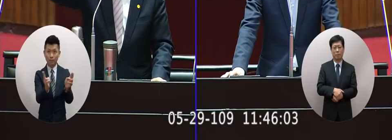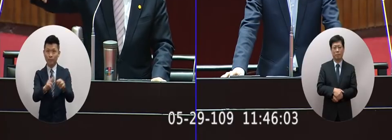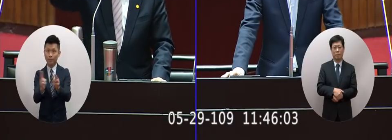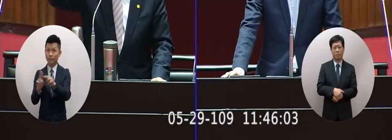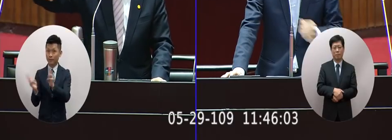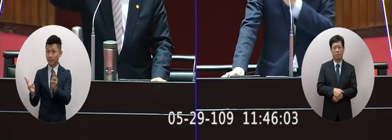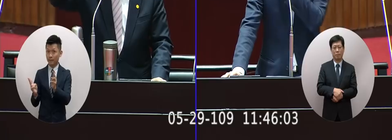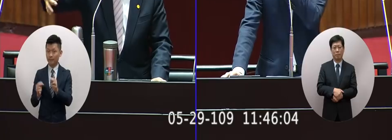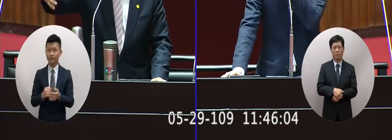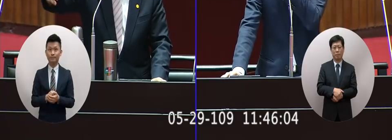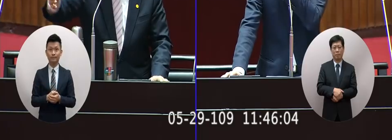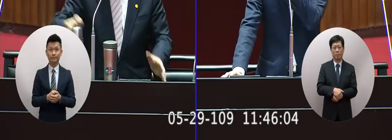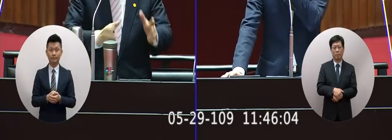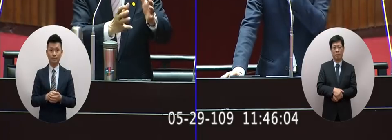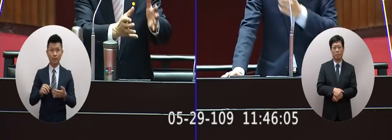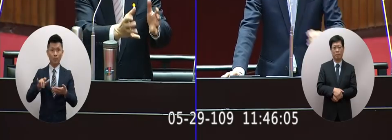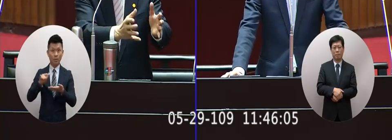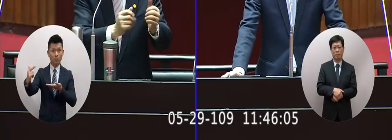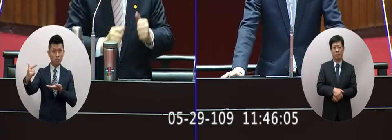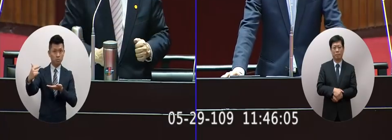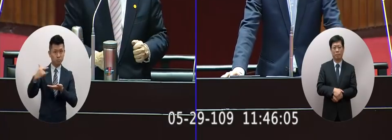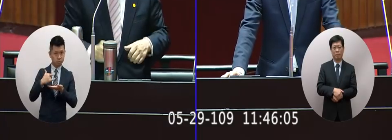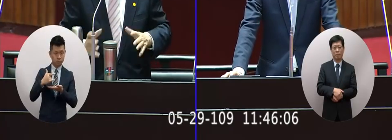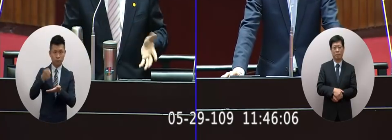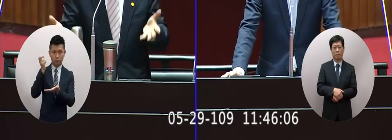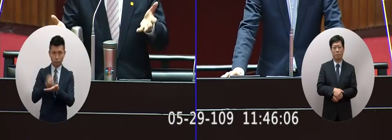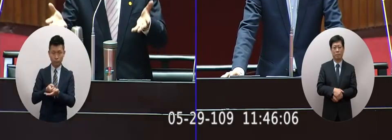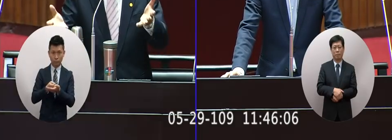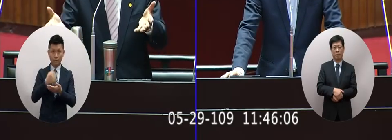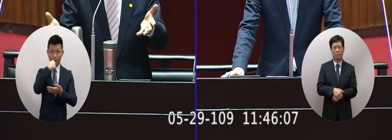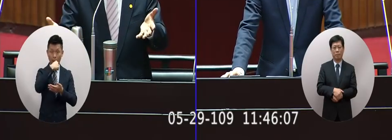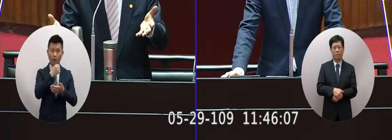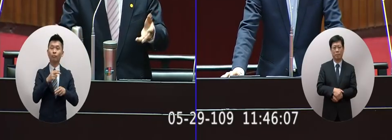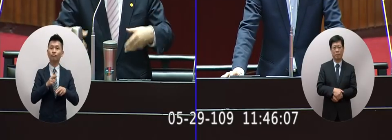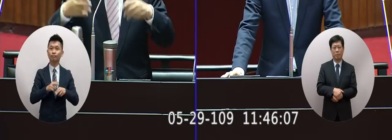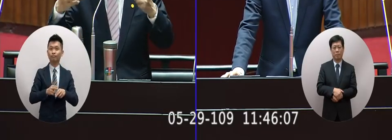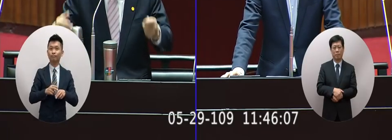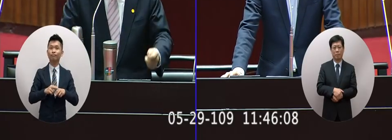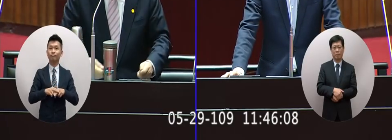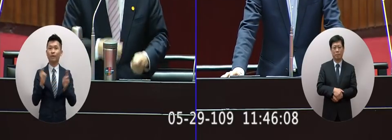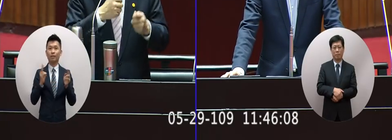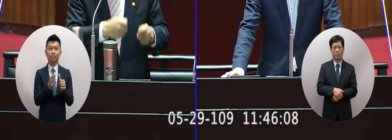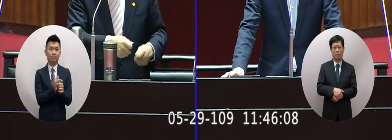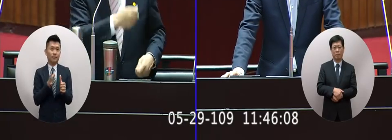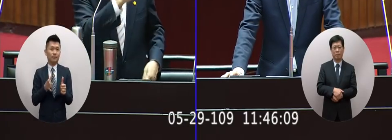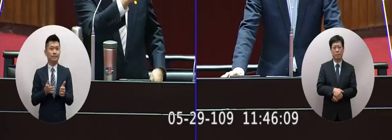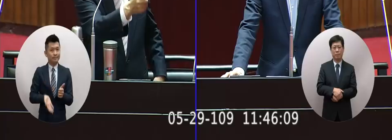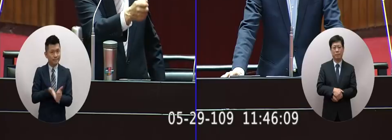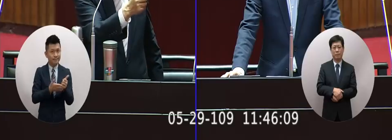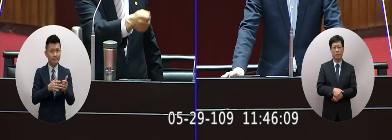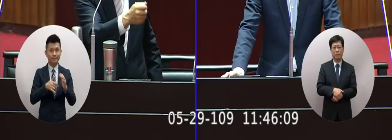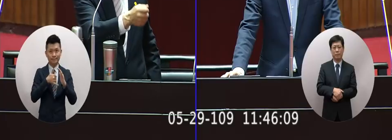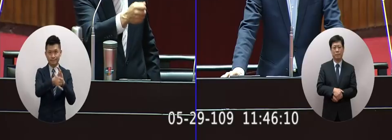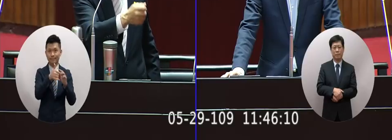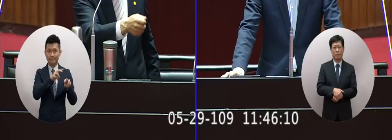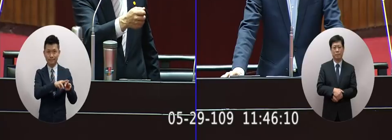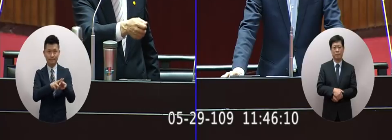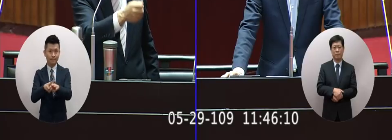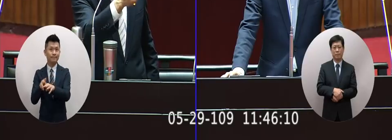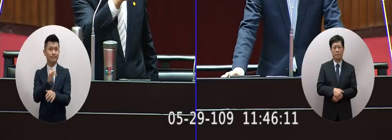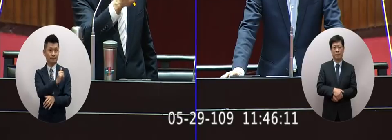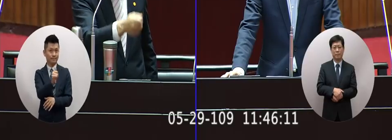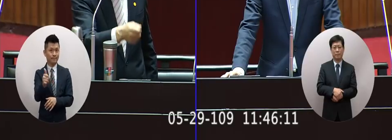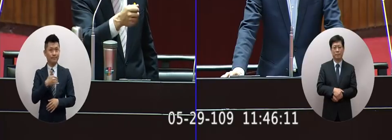境风险严管，国内松绑，那鼓励大家出来了。那未来我们所